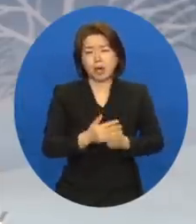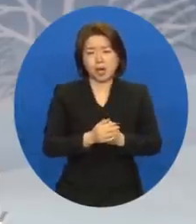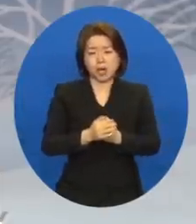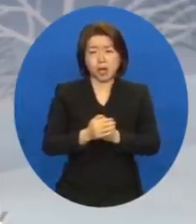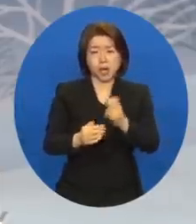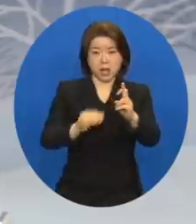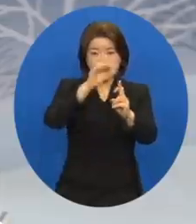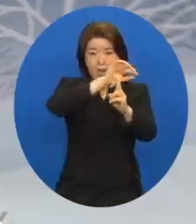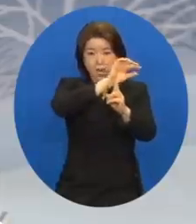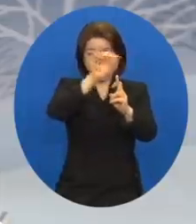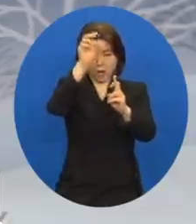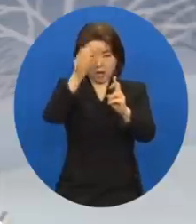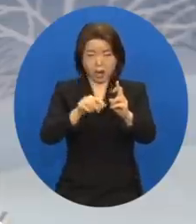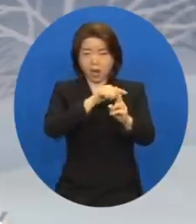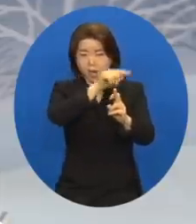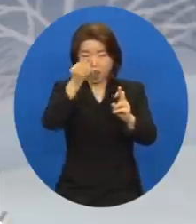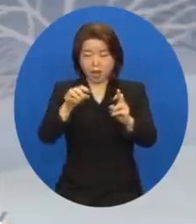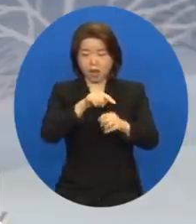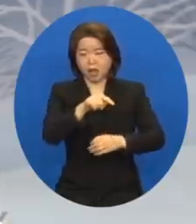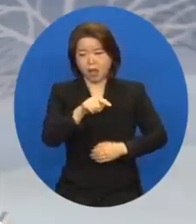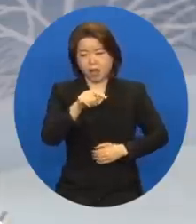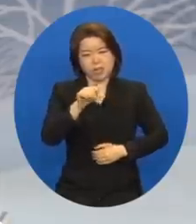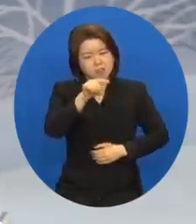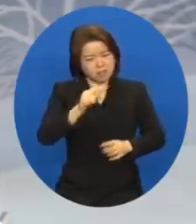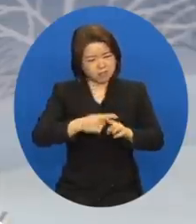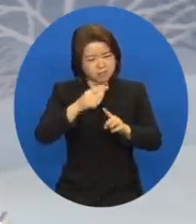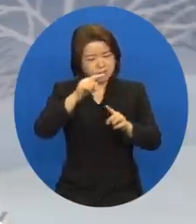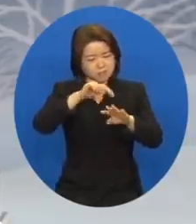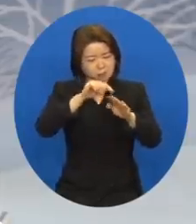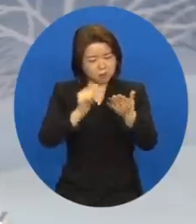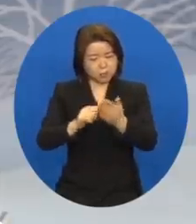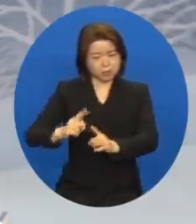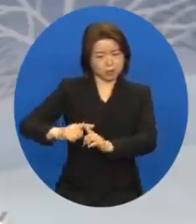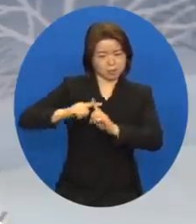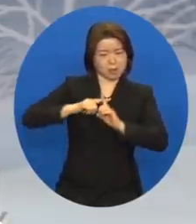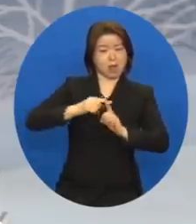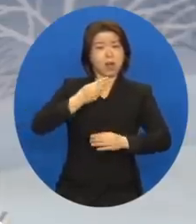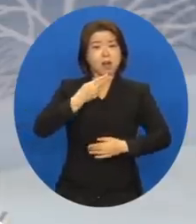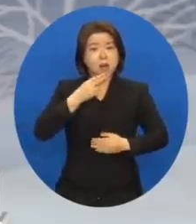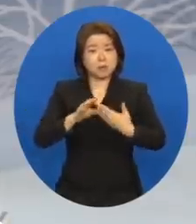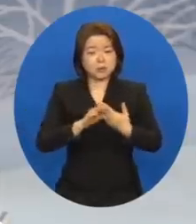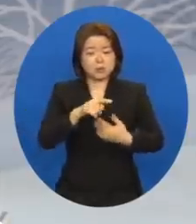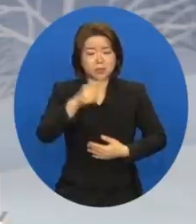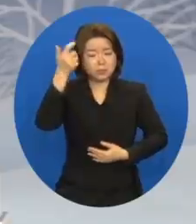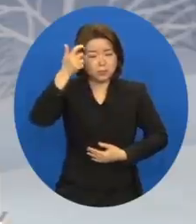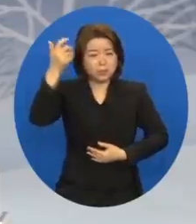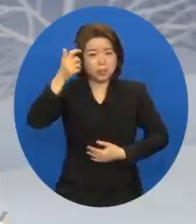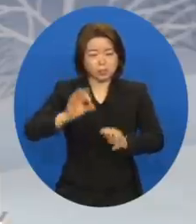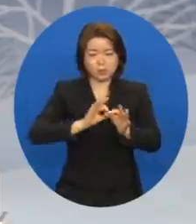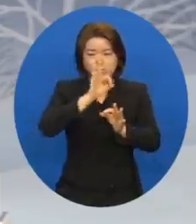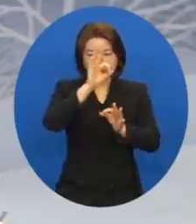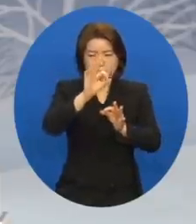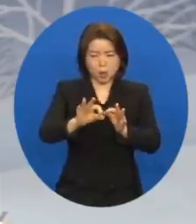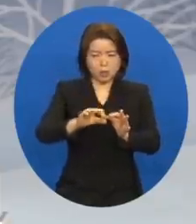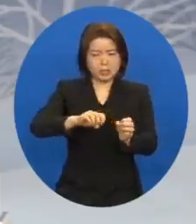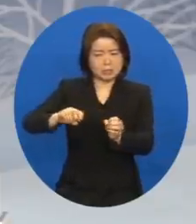언덕의 십자가 내 마음에 세워지지 않는다면 내 영혼은 영원히 잃어진